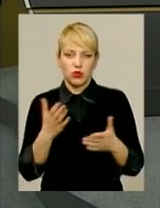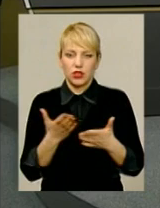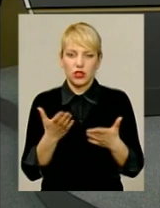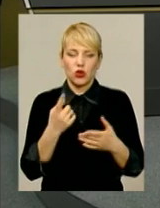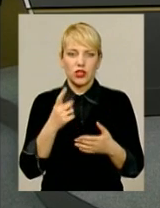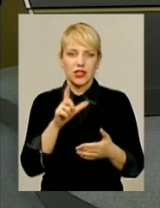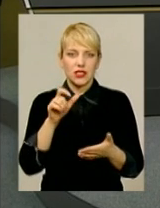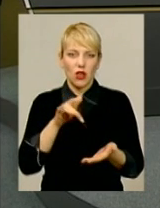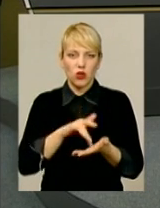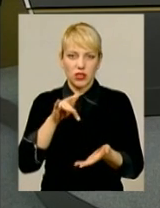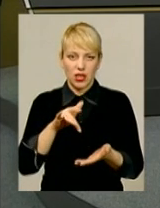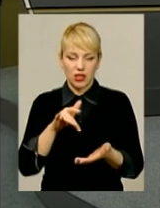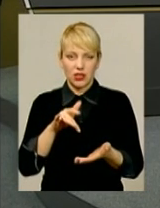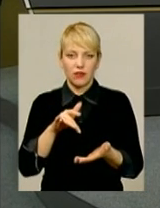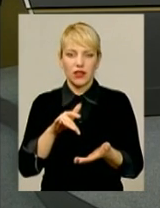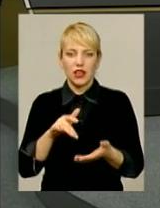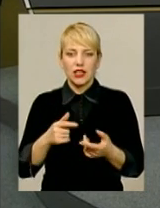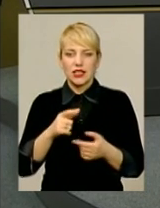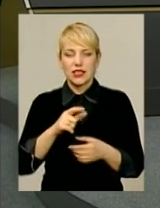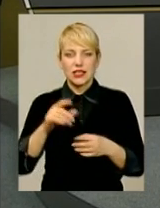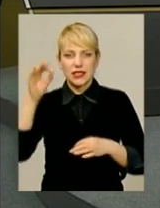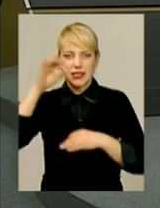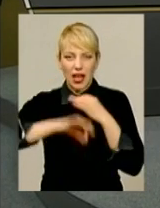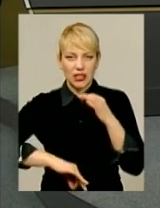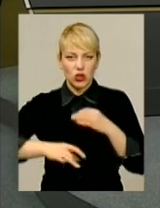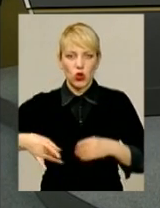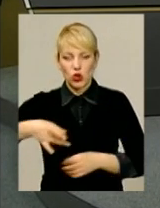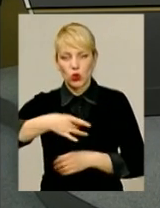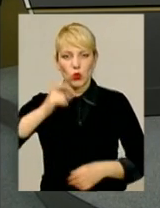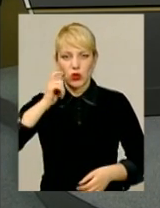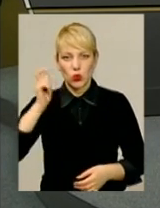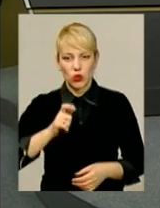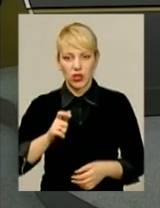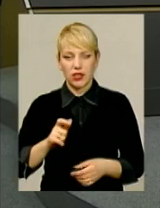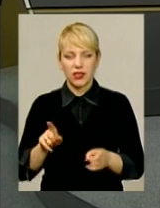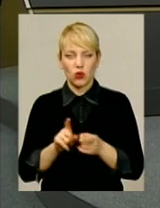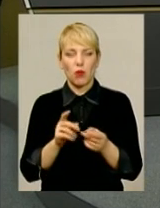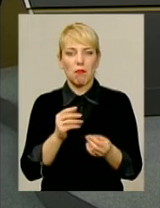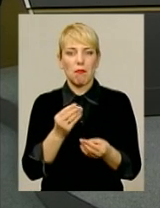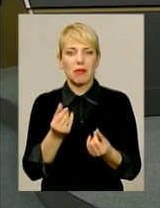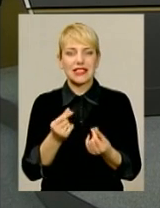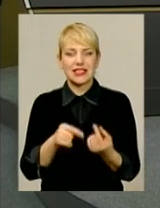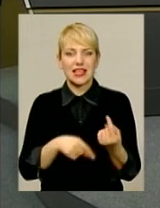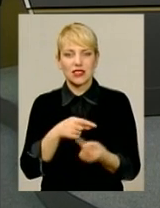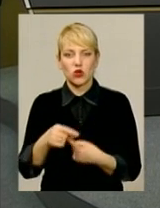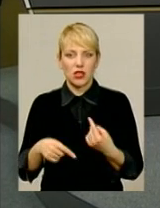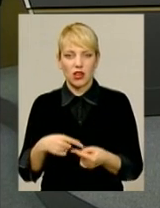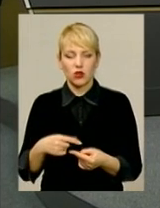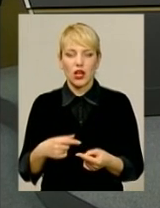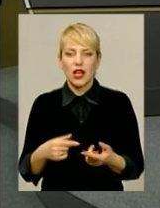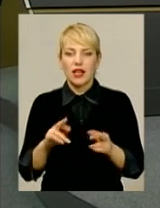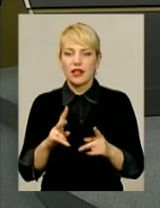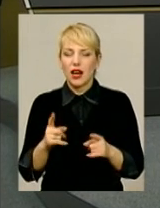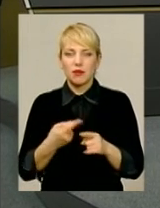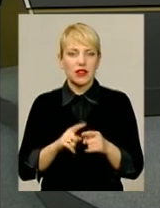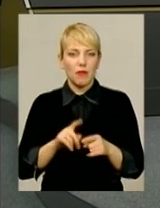осередків в західному регіоні України такого бізнесу-осередку, тому що дійсно, як би там